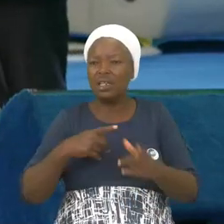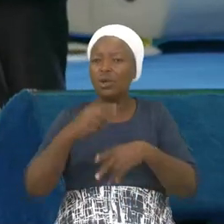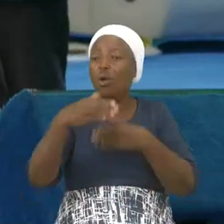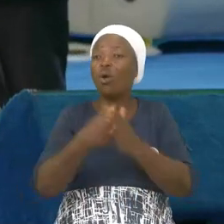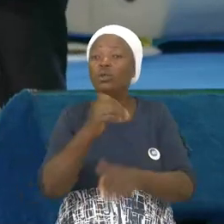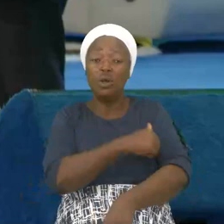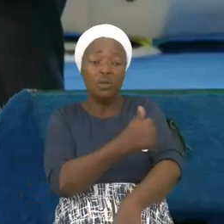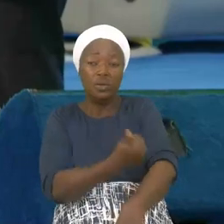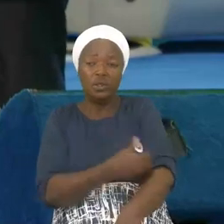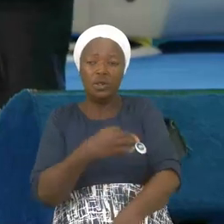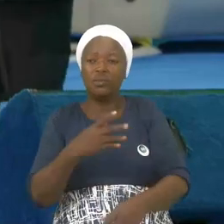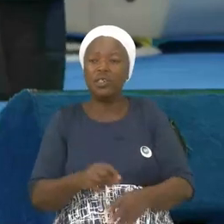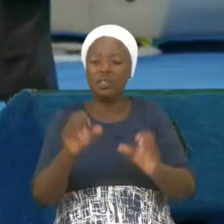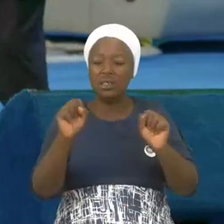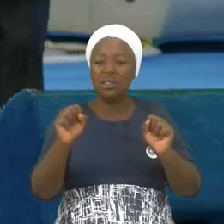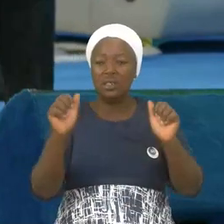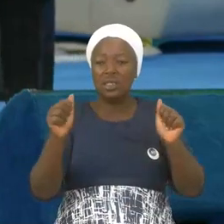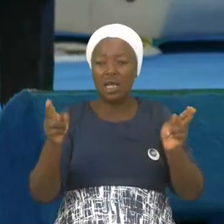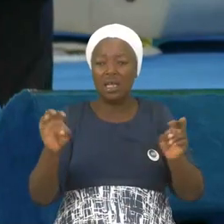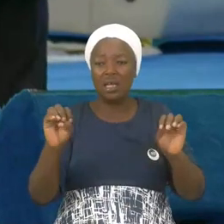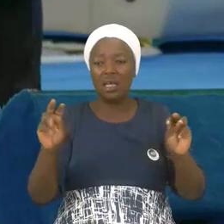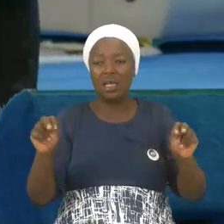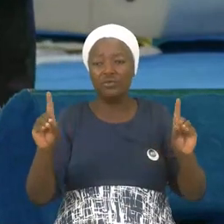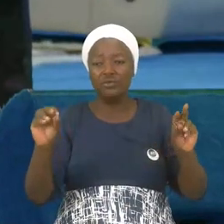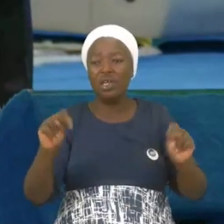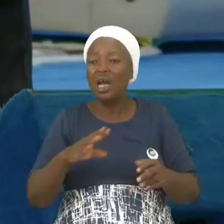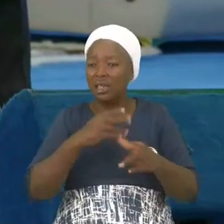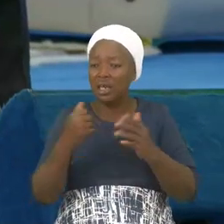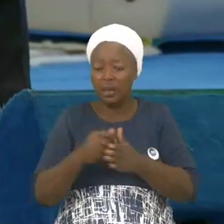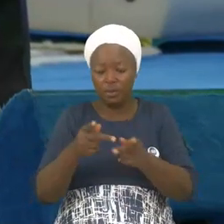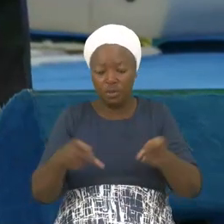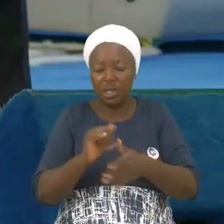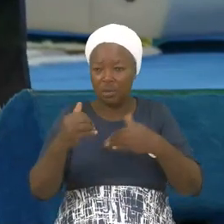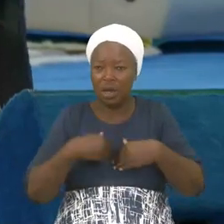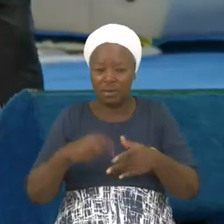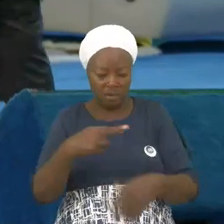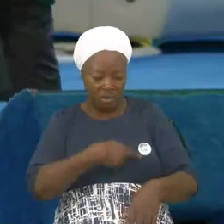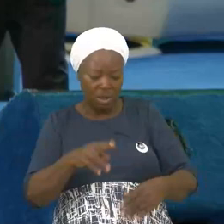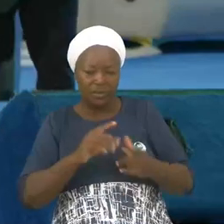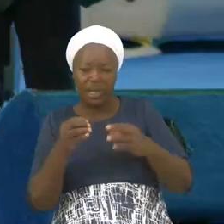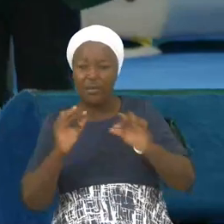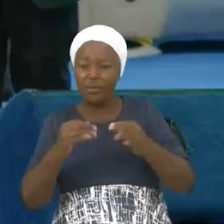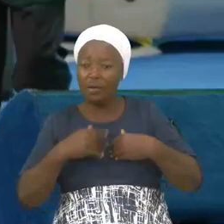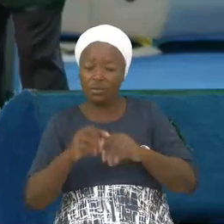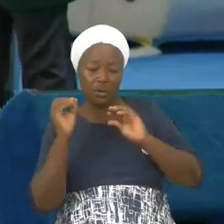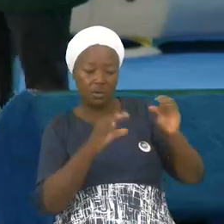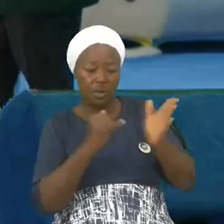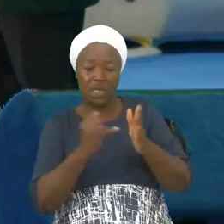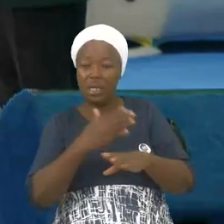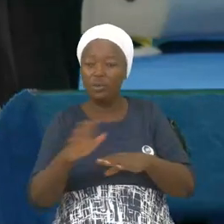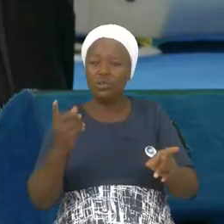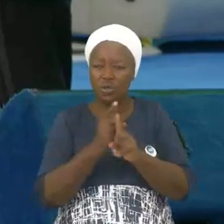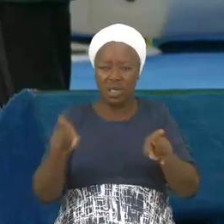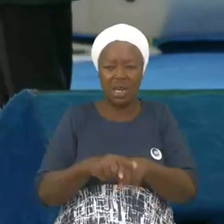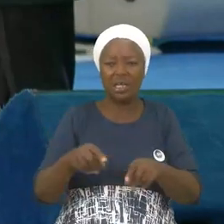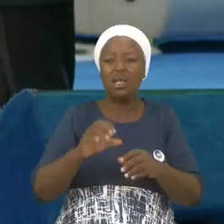les considère comme une perte à cause de Christ. Et toutes les autorités du Sanhédrin, la position que tu as, la religion,